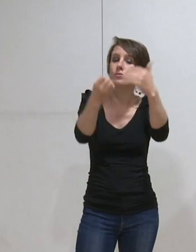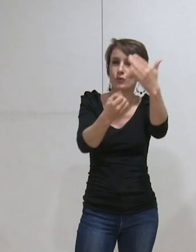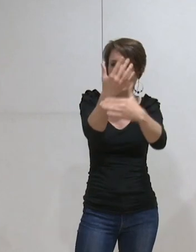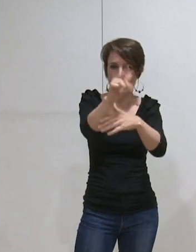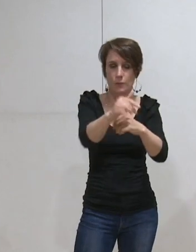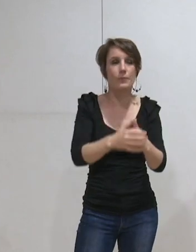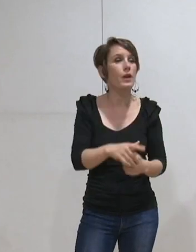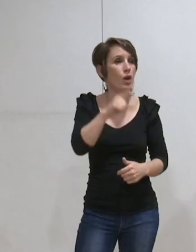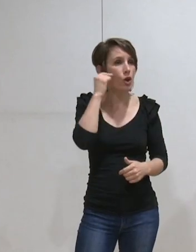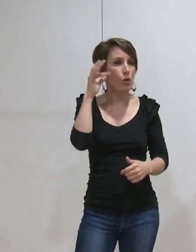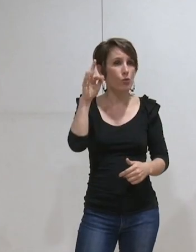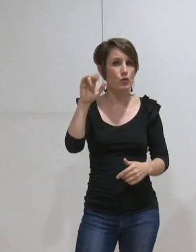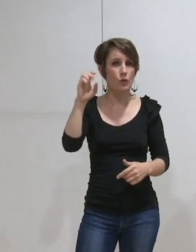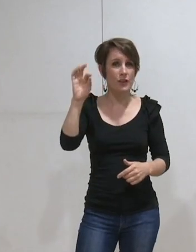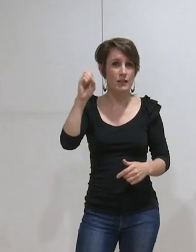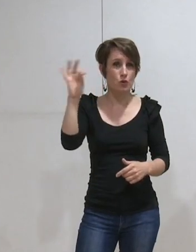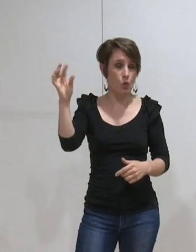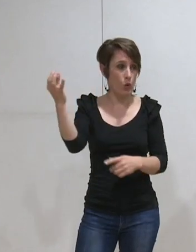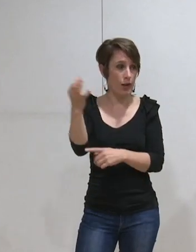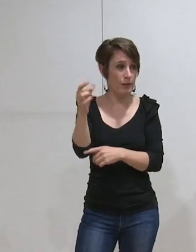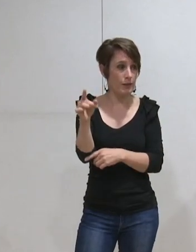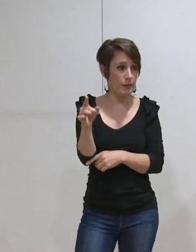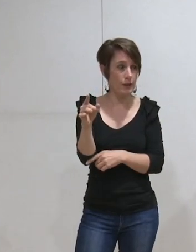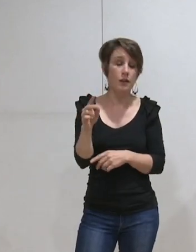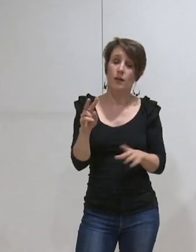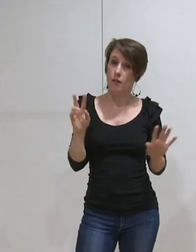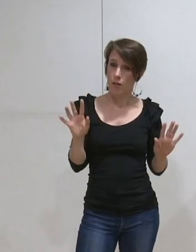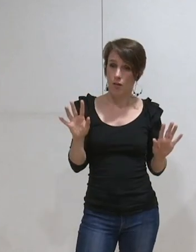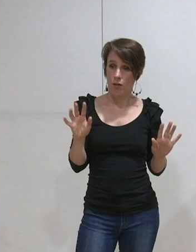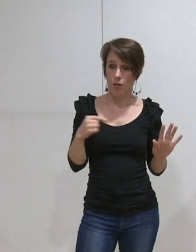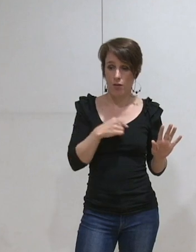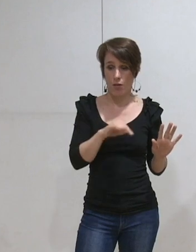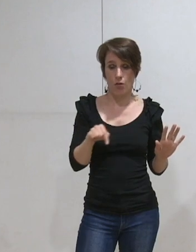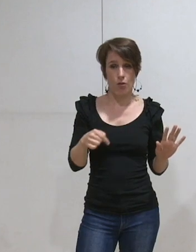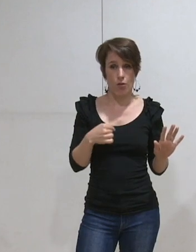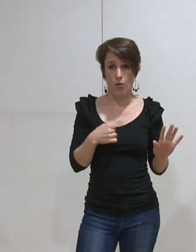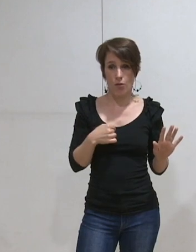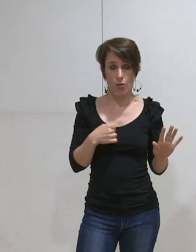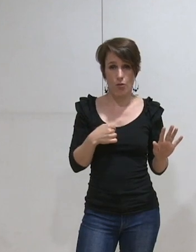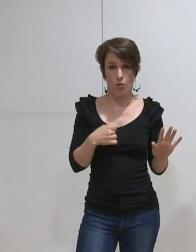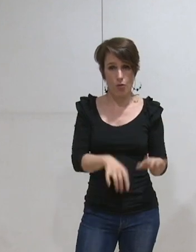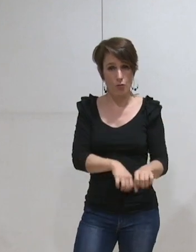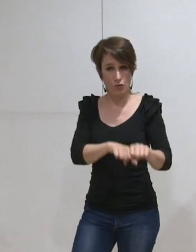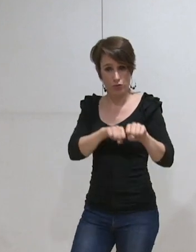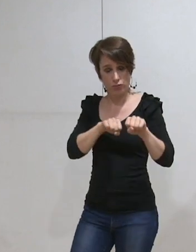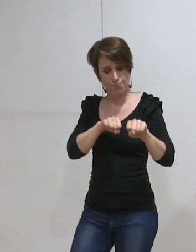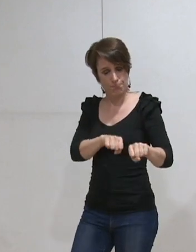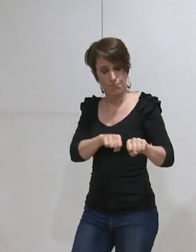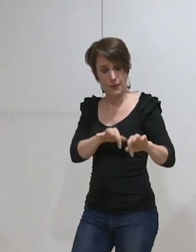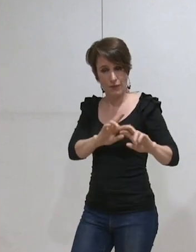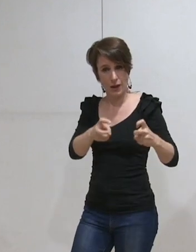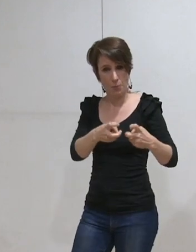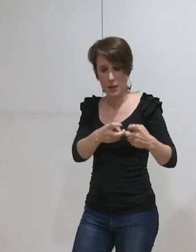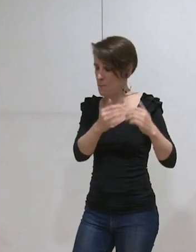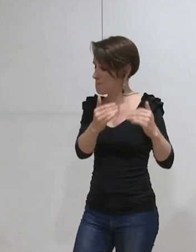Vincent fristau l'a rappelé nous tenons bon sur le le prix d'achat en VEFA c'estant dire en vente en l'état futur